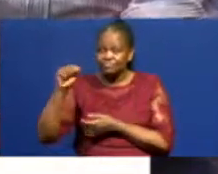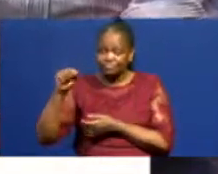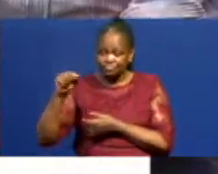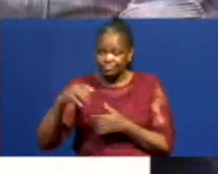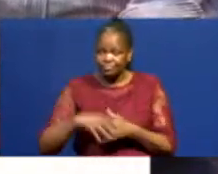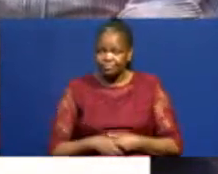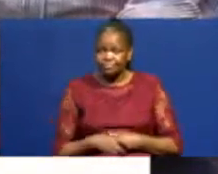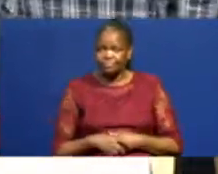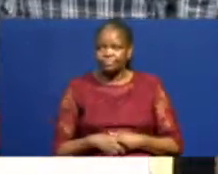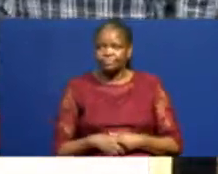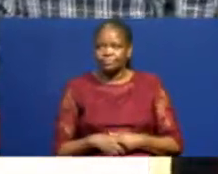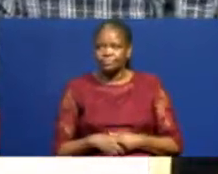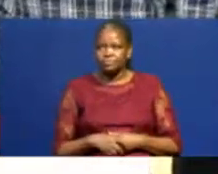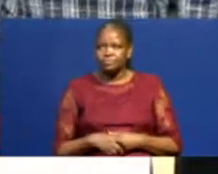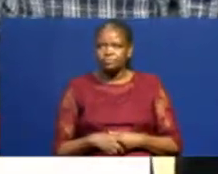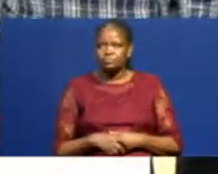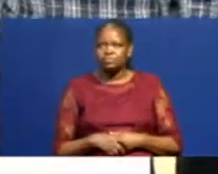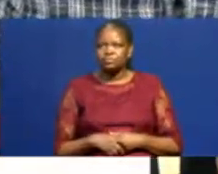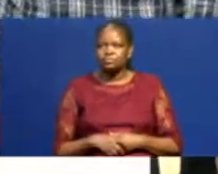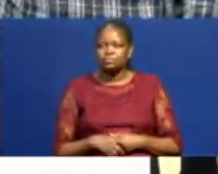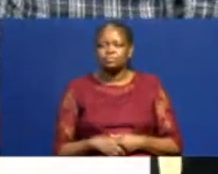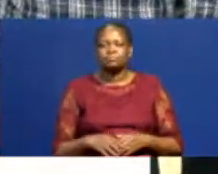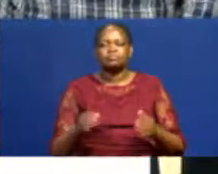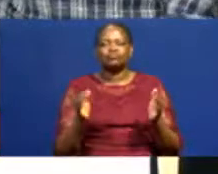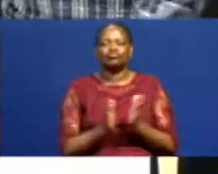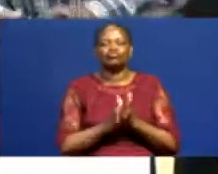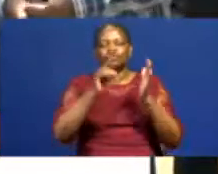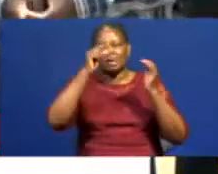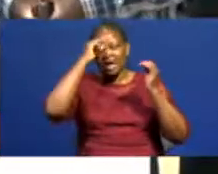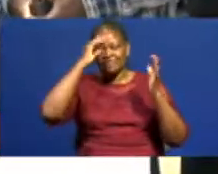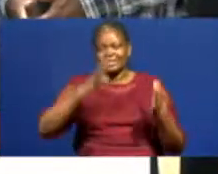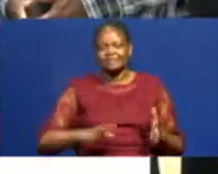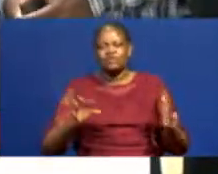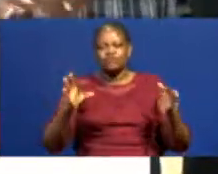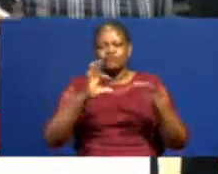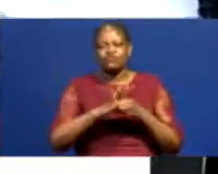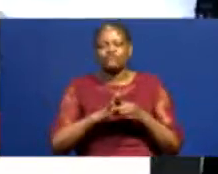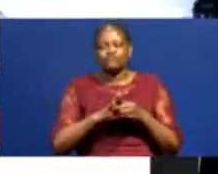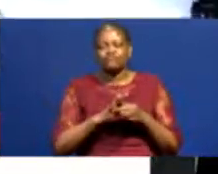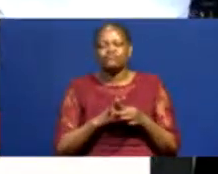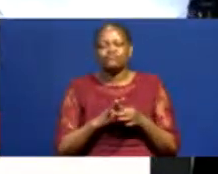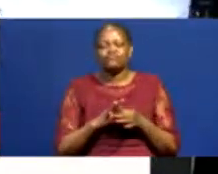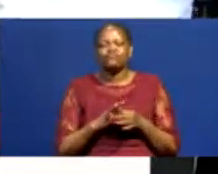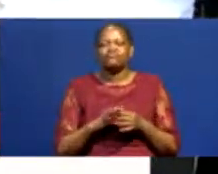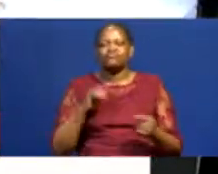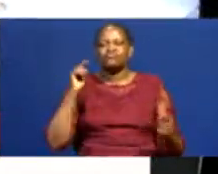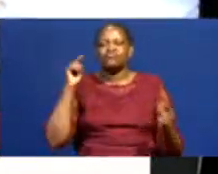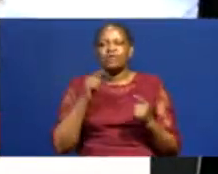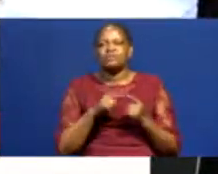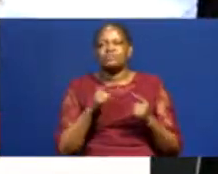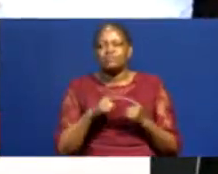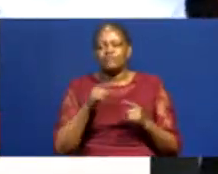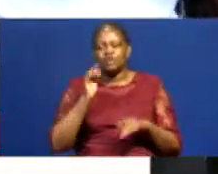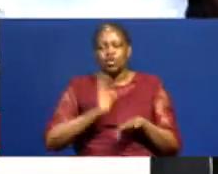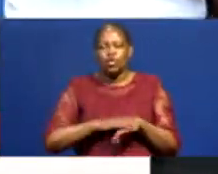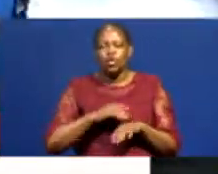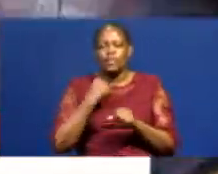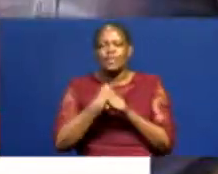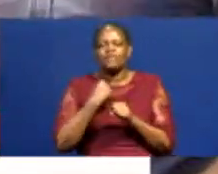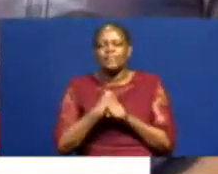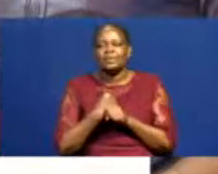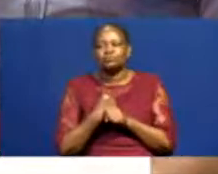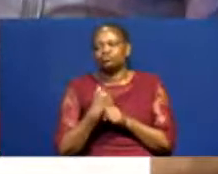Sawa namna hiyo. Odinga lauded governors affiliated to his coalition for their good performance as per the infrastructure latest